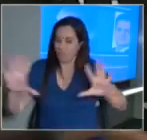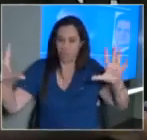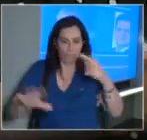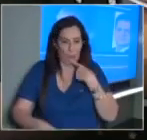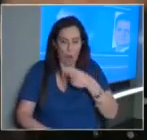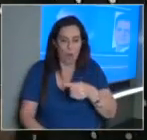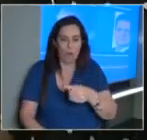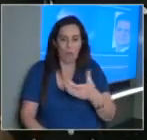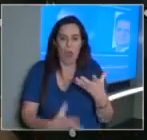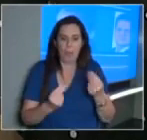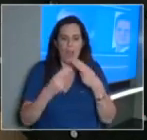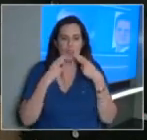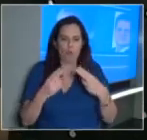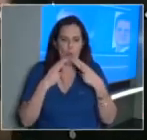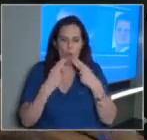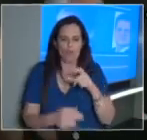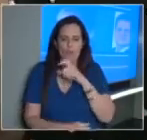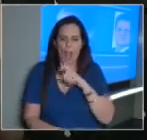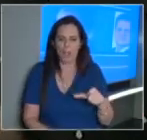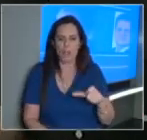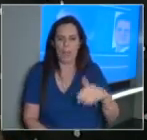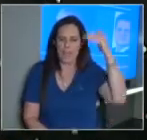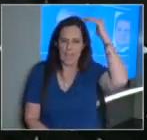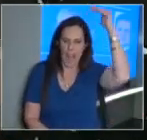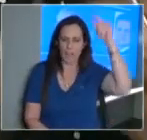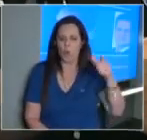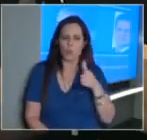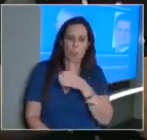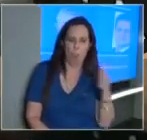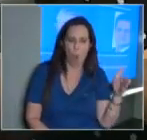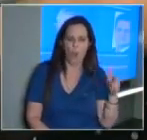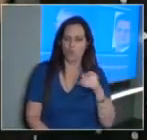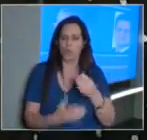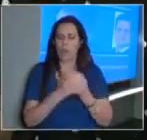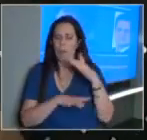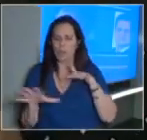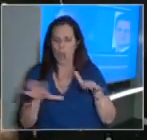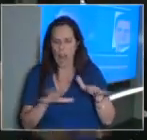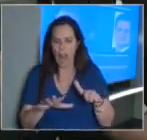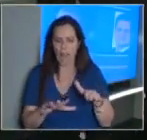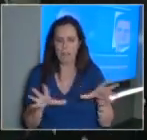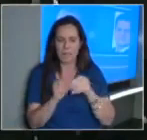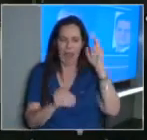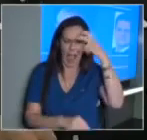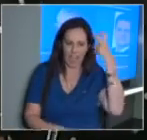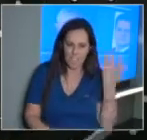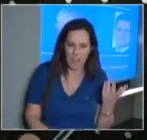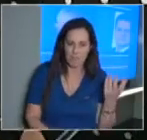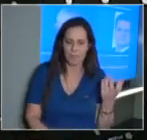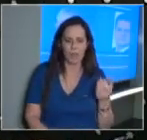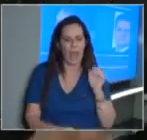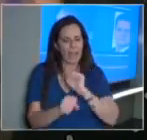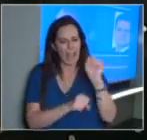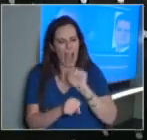נגדכם, חושבת, עשרות תגובות שמאשימים את גנץ בהיותו שמאלן, שהולך להקים ממשלה עם הערבים. חזרנו